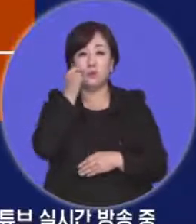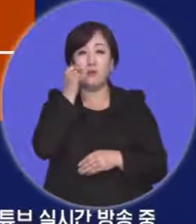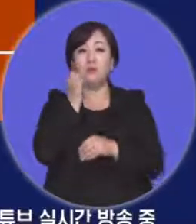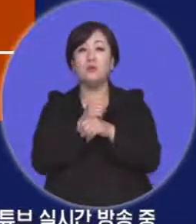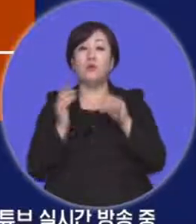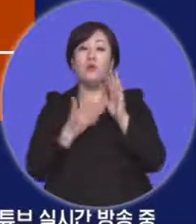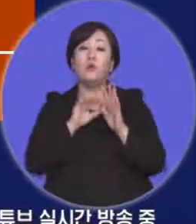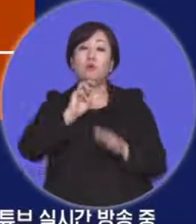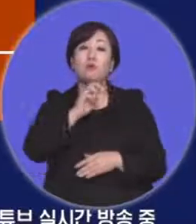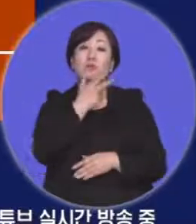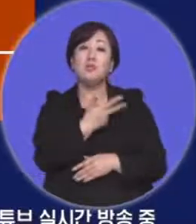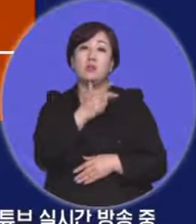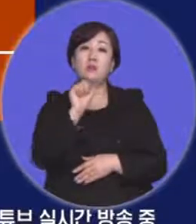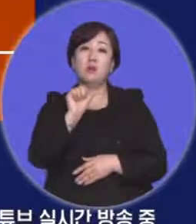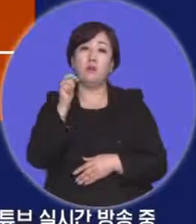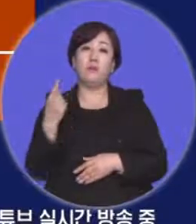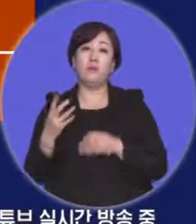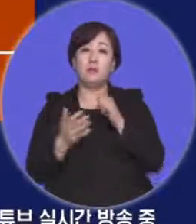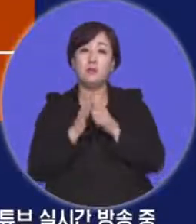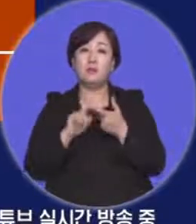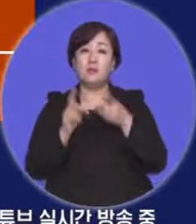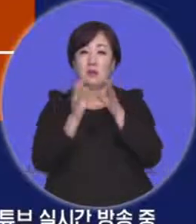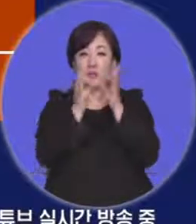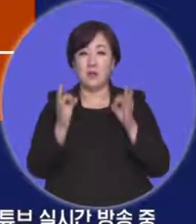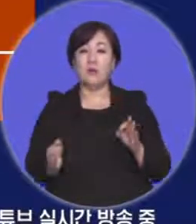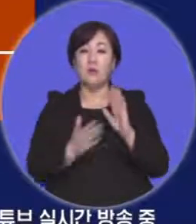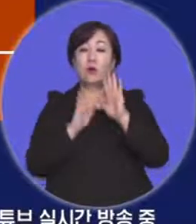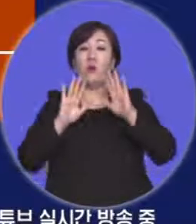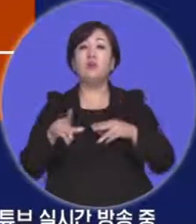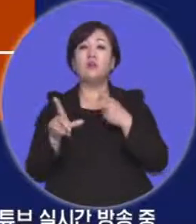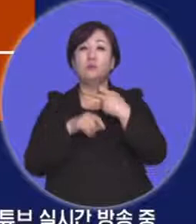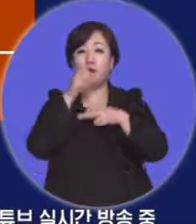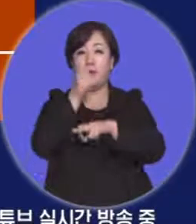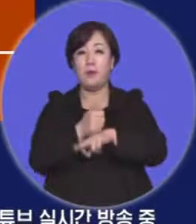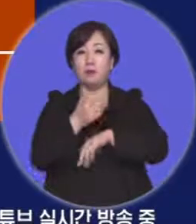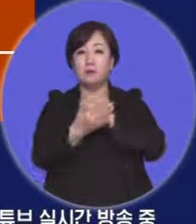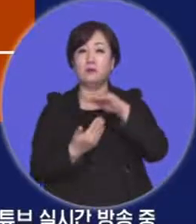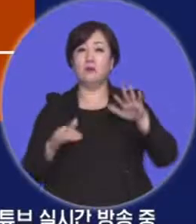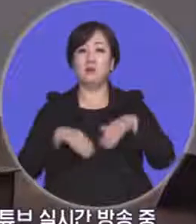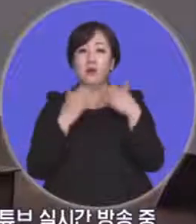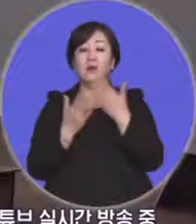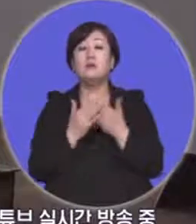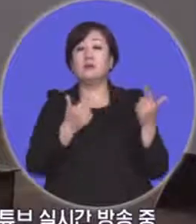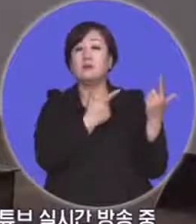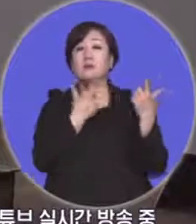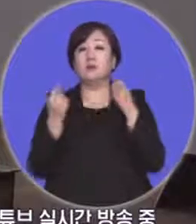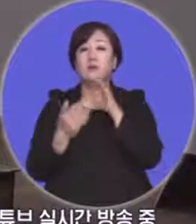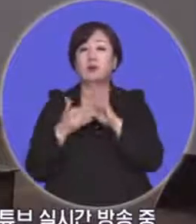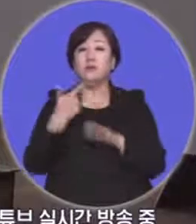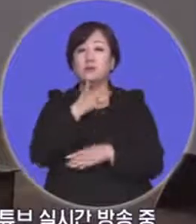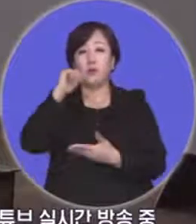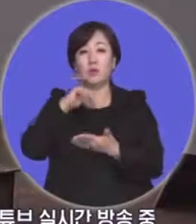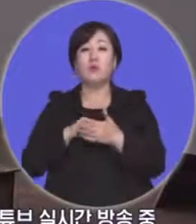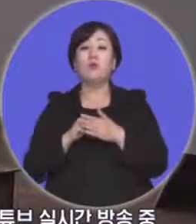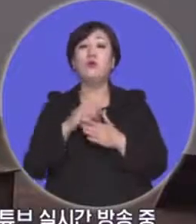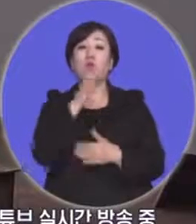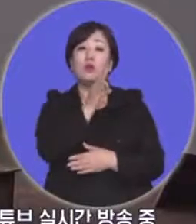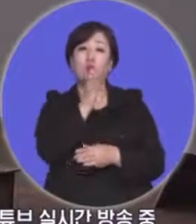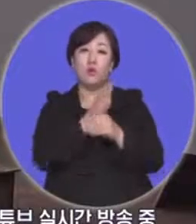특히 37.5%는 그 기간을 올 연말까지로 봤습니다. 울산 지역 기업 10개 가운데